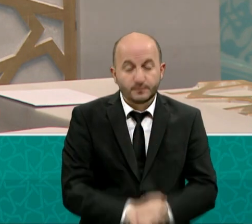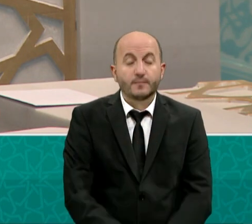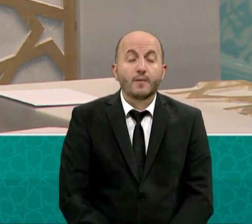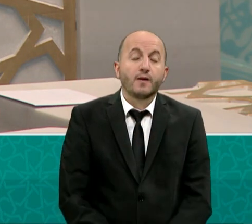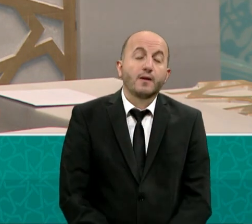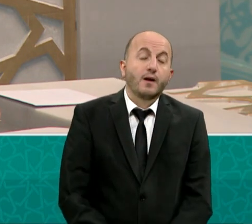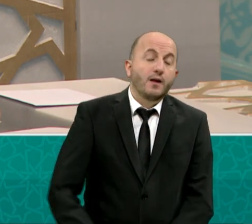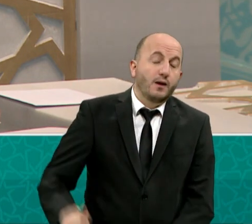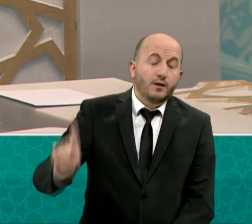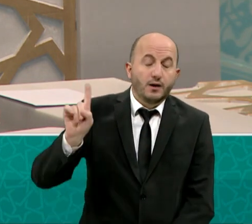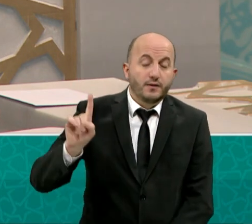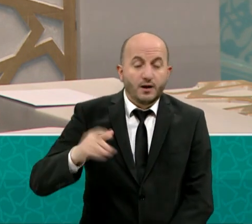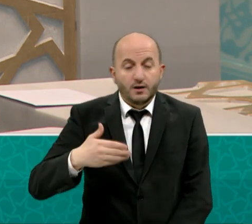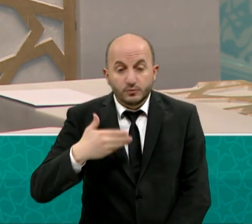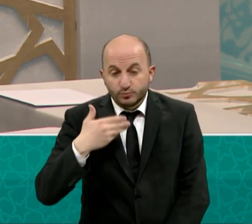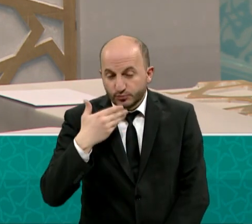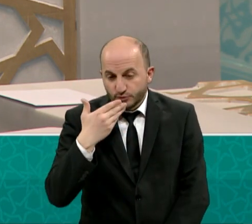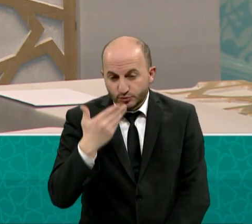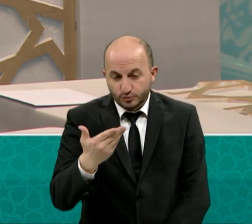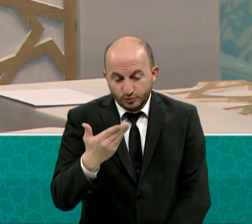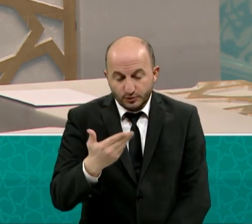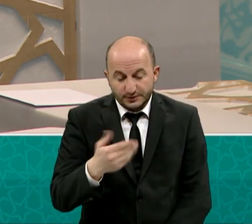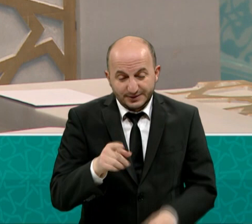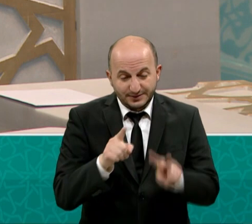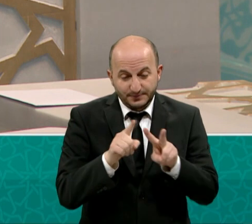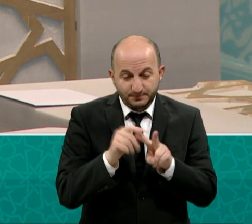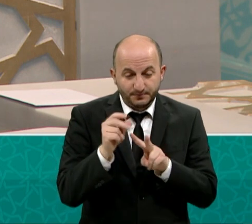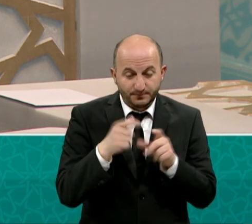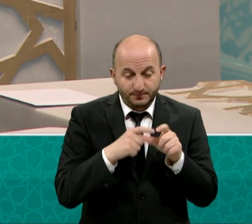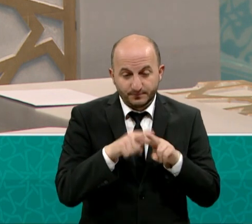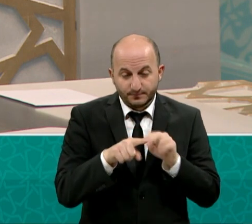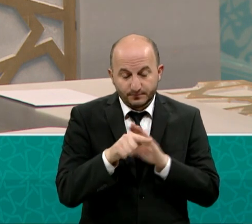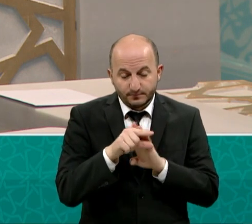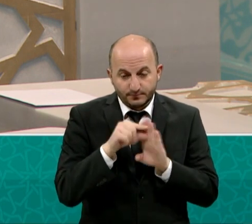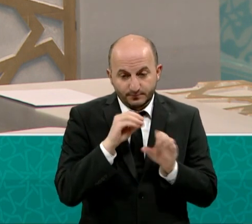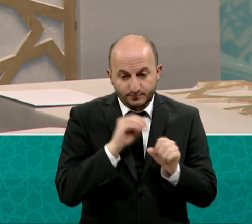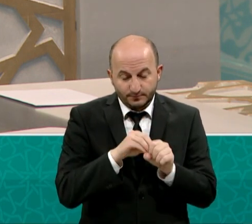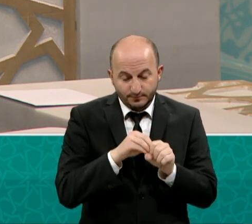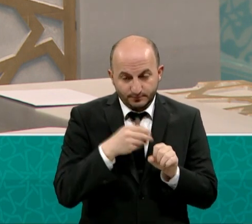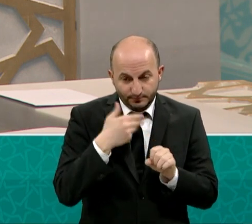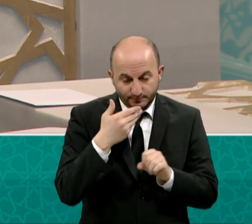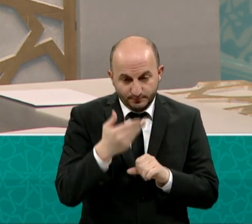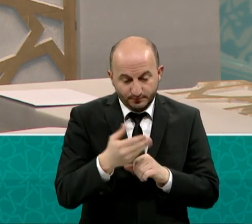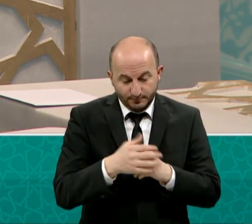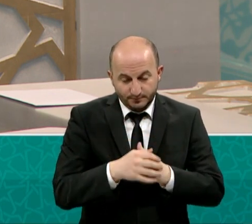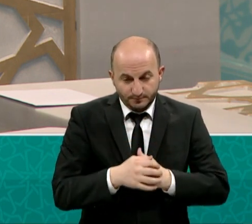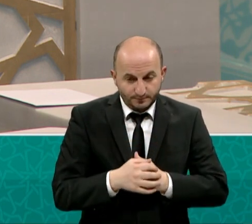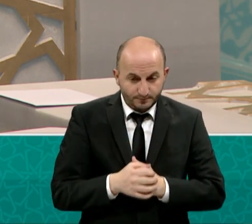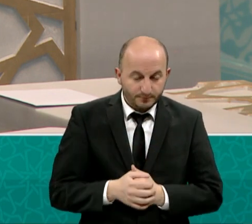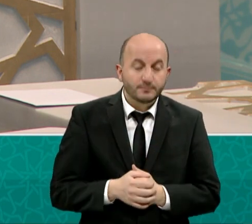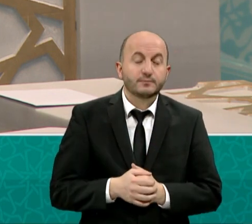Allah-u Teala buyuruyorlar ki, Estaizu billah, Nisa suresinde وَعْبُدُ اللّٰهَ وَلَا تُشْرِكُوا بِهِ